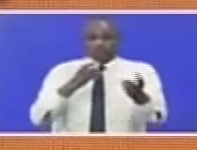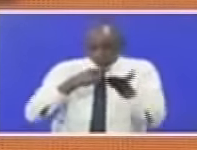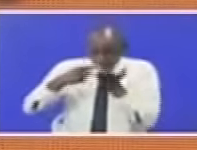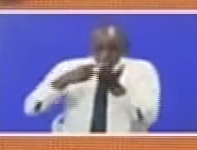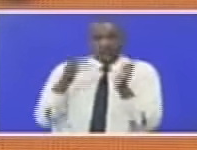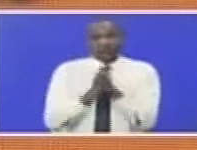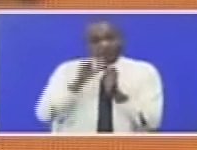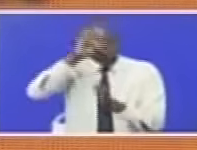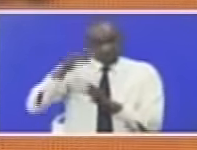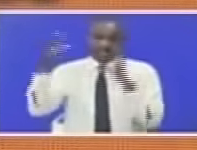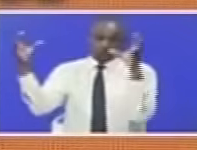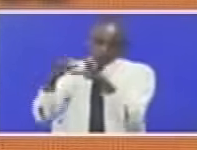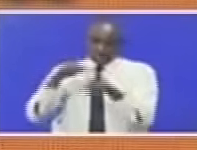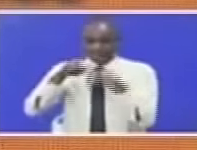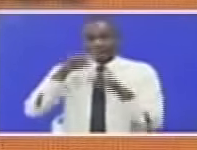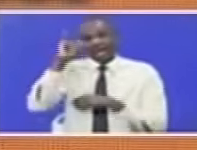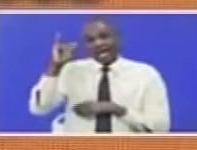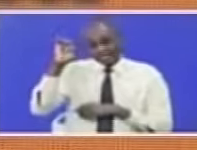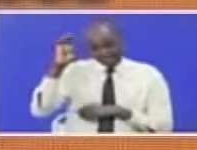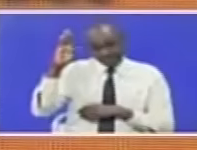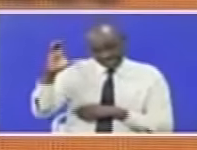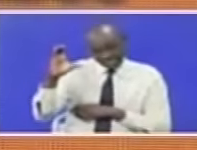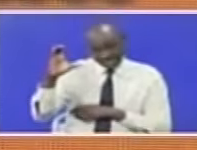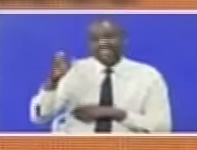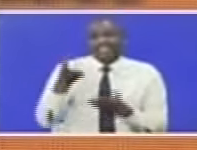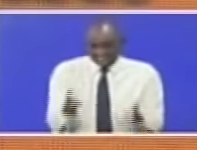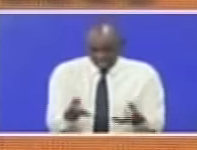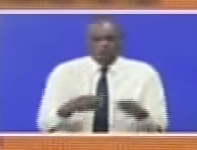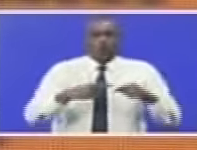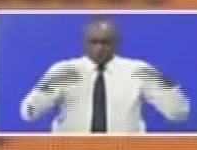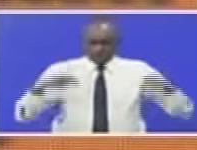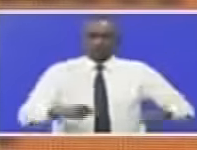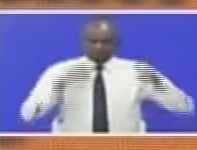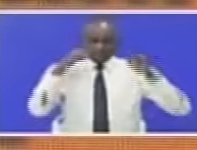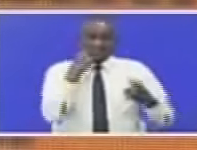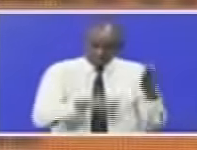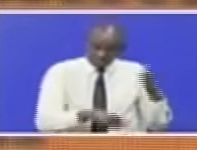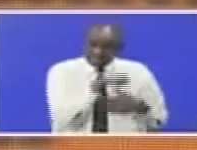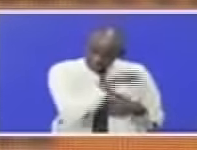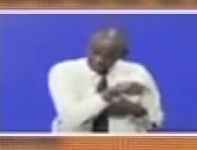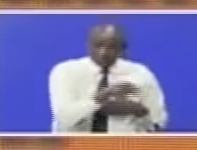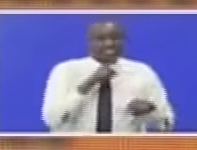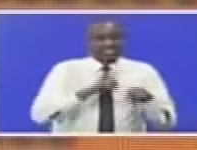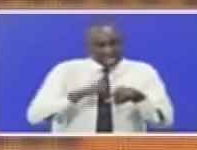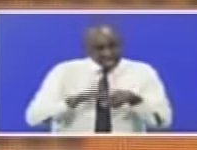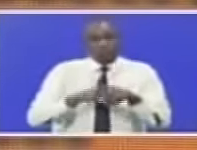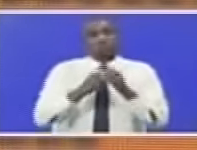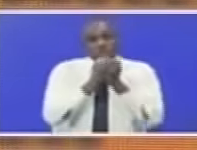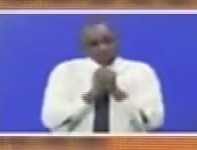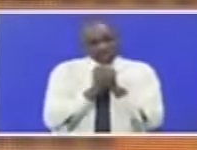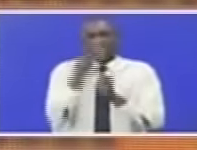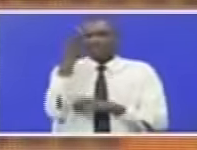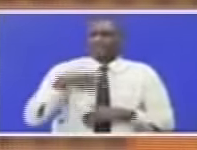suluhu ya zogo la kuib tume ya ibc wakuu wa kod wamet nga kundi hilo wak hudhuri ibada ya wafu kwa watu